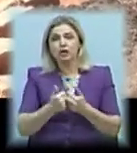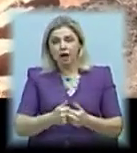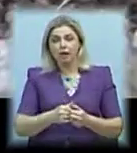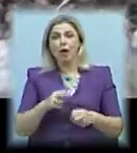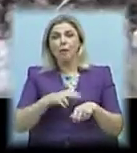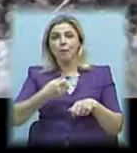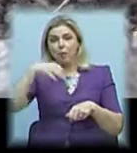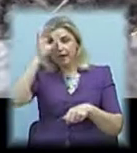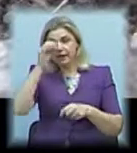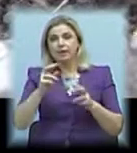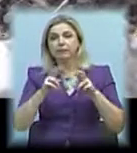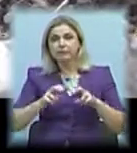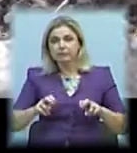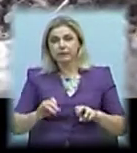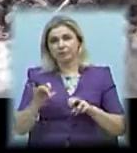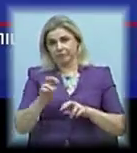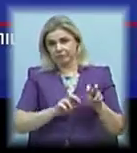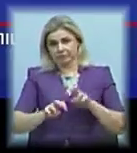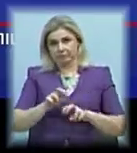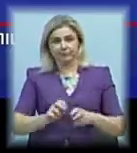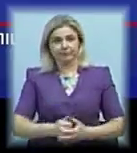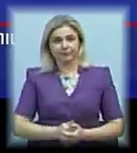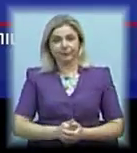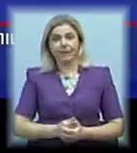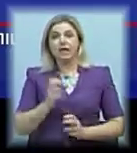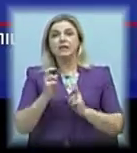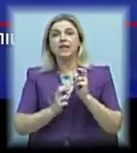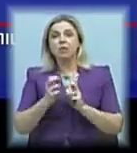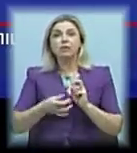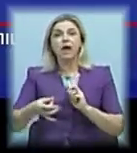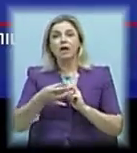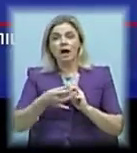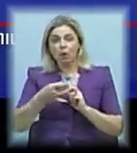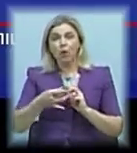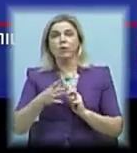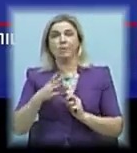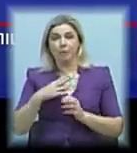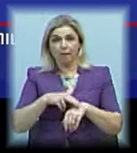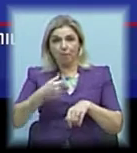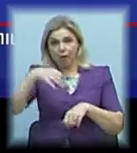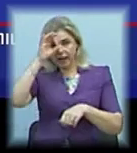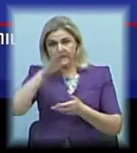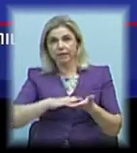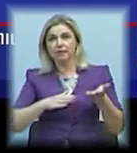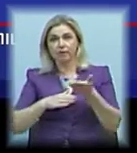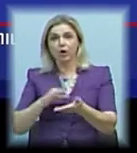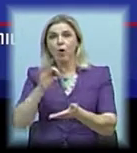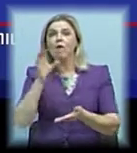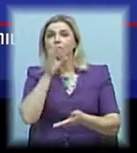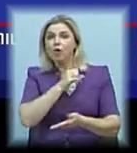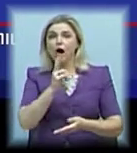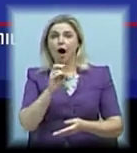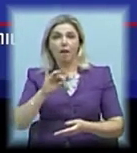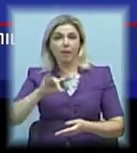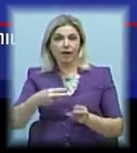Поліція з'ясовує осіб, причетних до вчинення крадіжки. До Заводського відділу поліції надійшла відповідна заява про крадіжку кабелів електромережі.